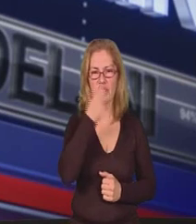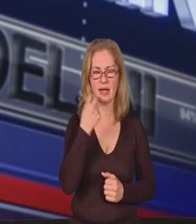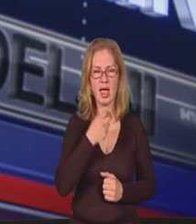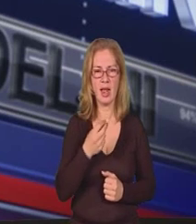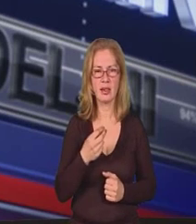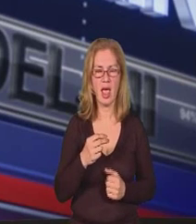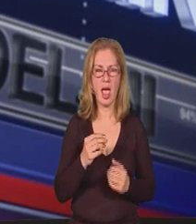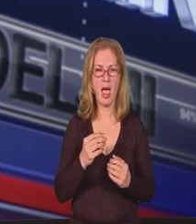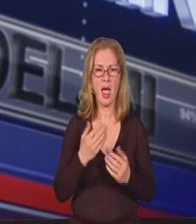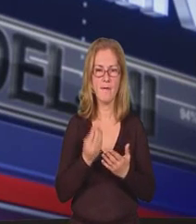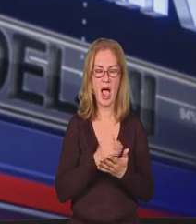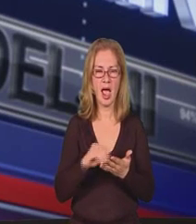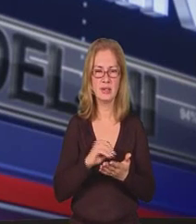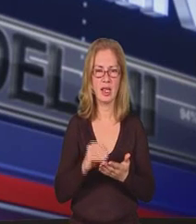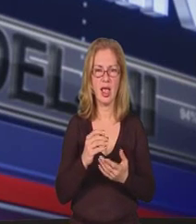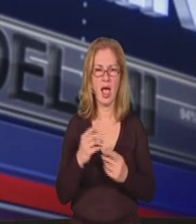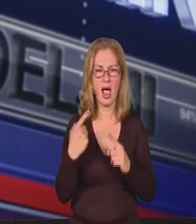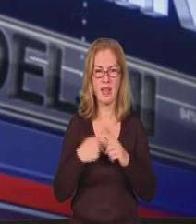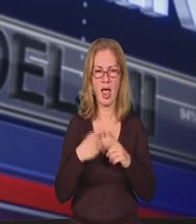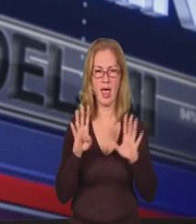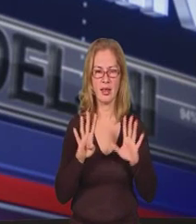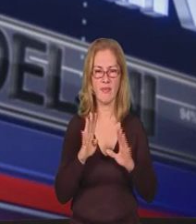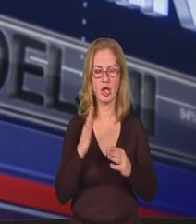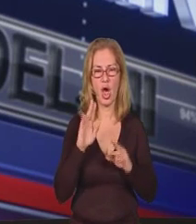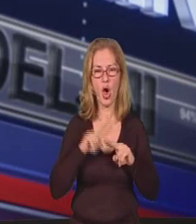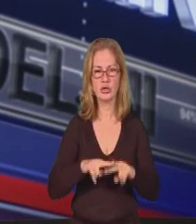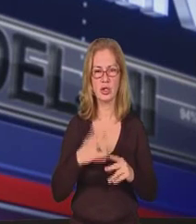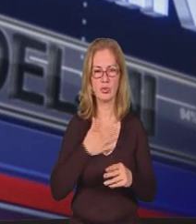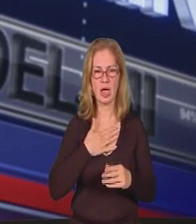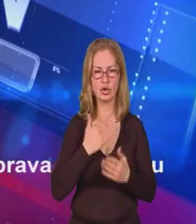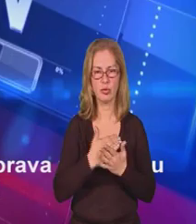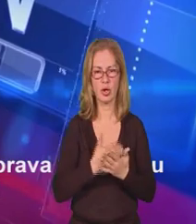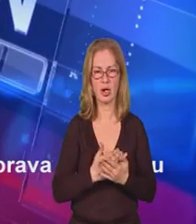Pratili ste nedeljni magazin Kanala 9. Ostanite uz naš program. Prijedno.